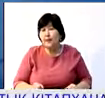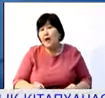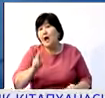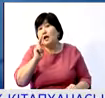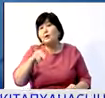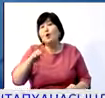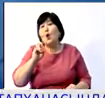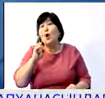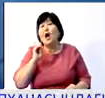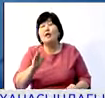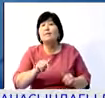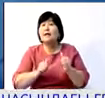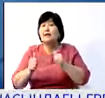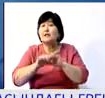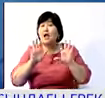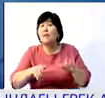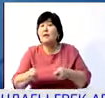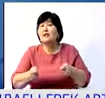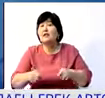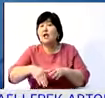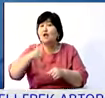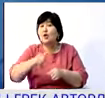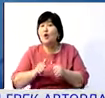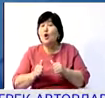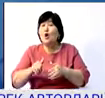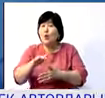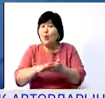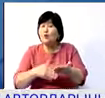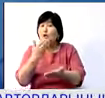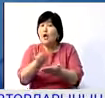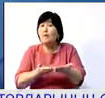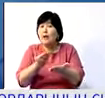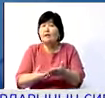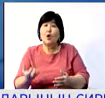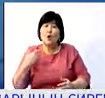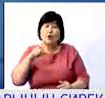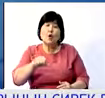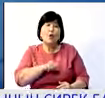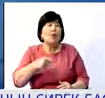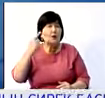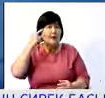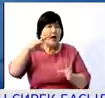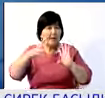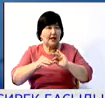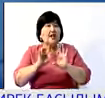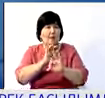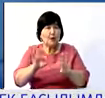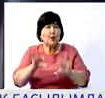Қасым Жомарт Тоқаевтың кезектен тыс президенттік сайлау өткізу туралы мәлімдемесіне қатысты қызылордалықтар өз пікірлерін білдіруде.